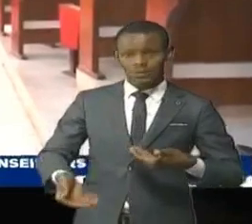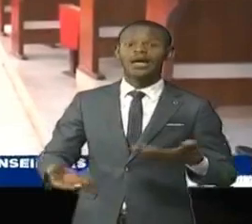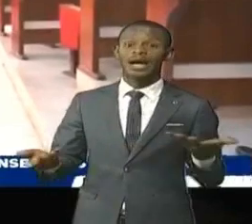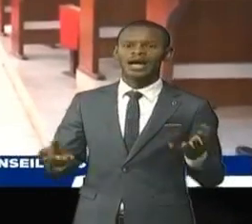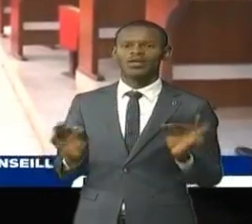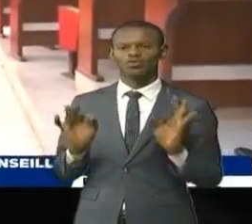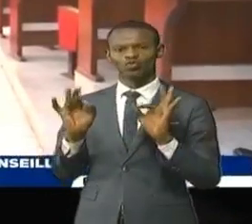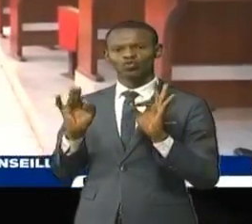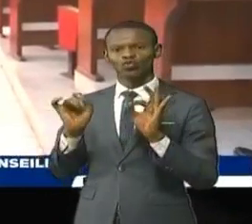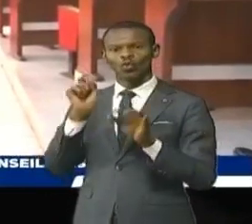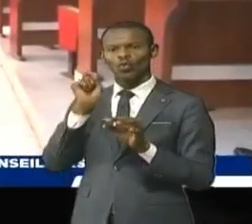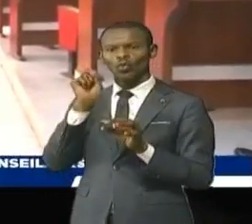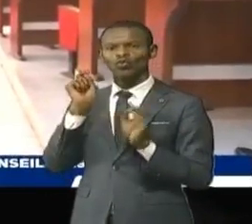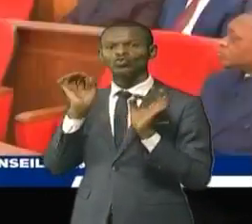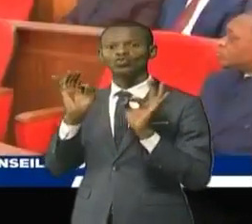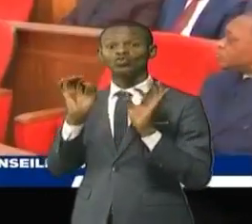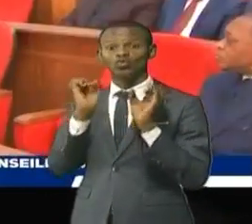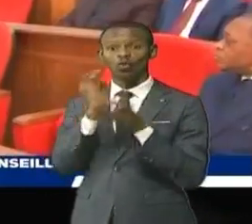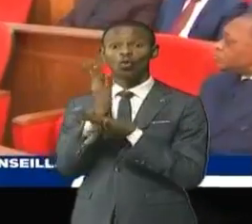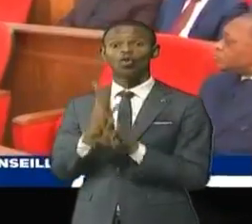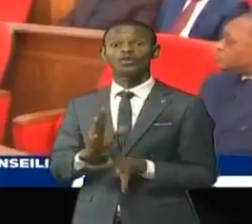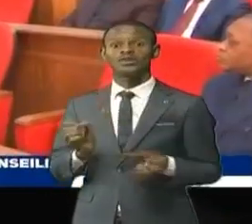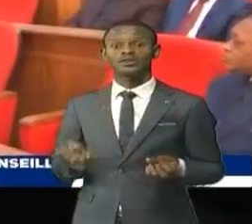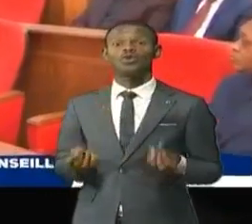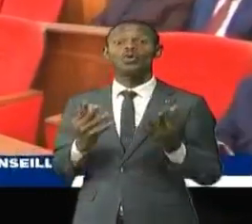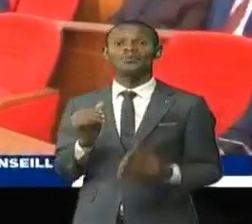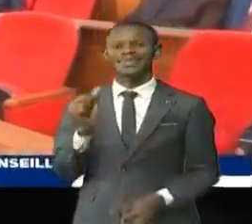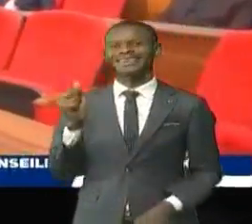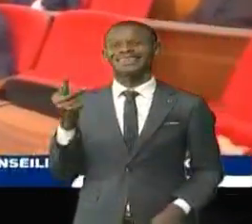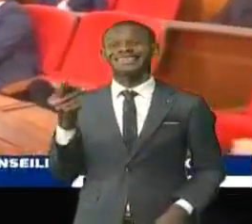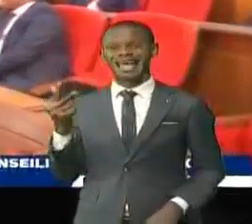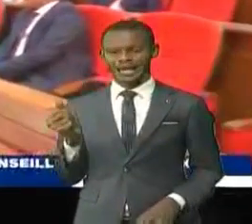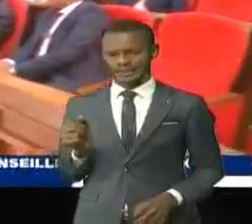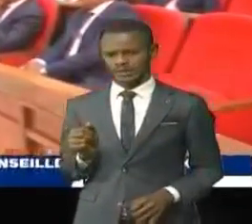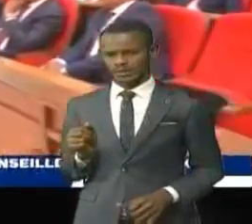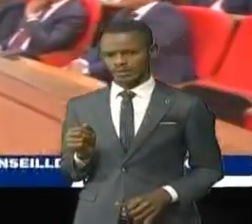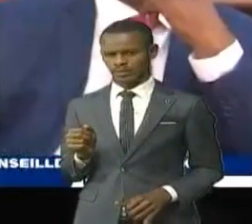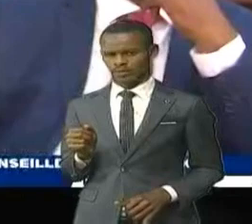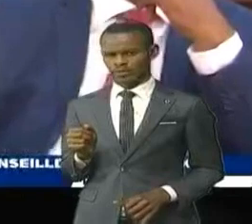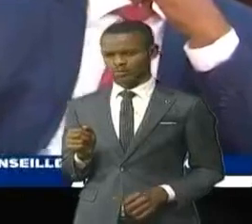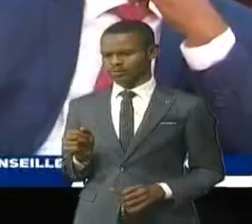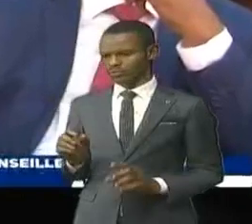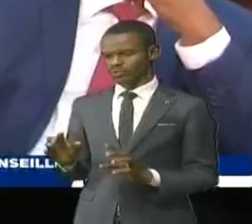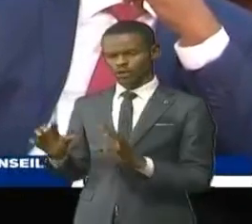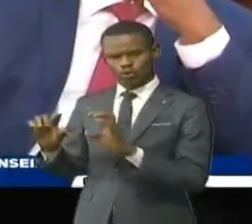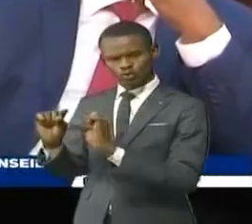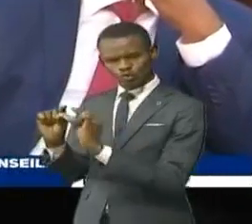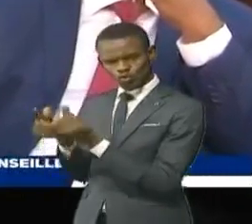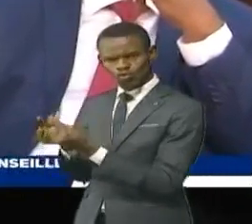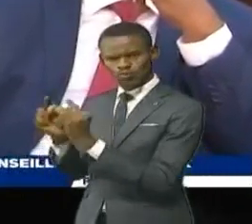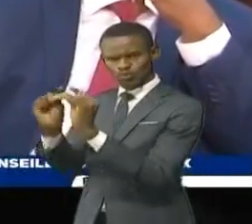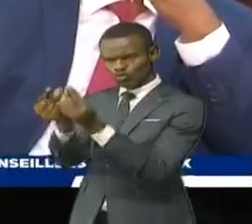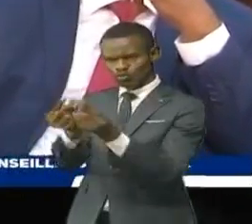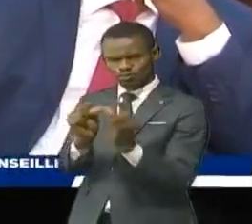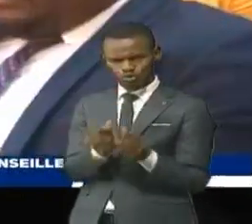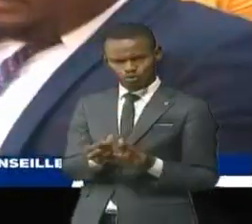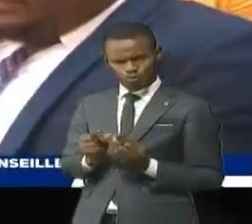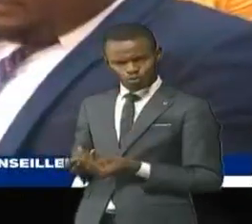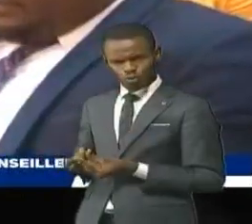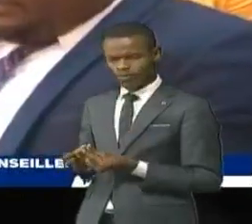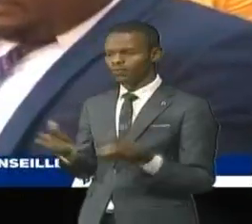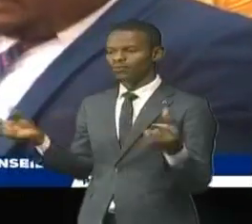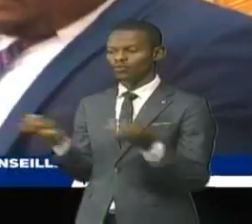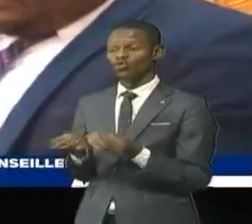sont au total 13, ces nouveaux animateurs des différents collèges qui ont reçu mandat d'apporter une nouvelle